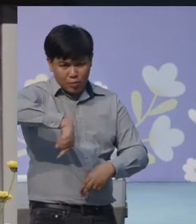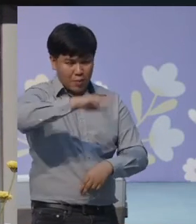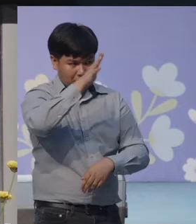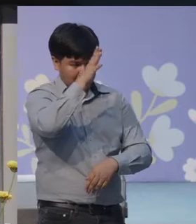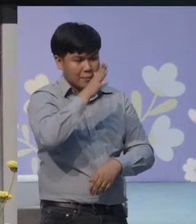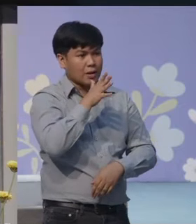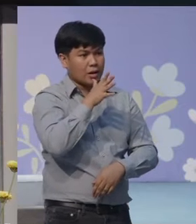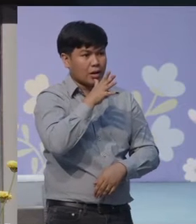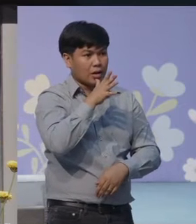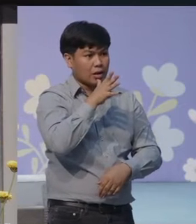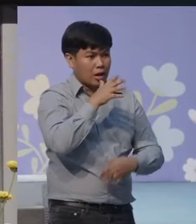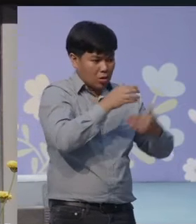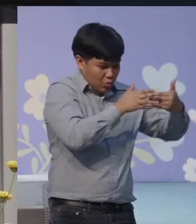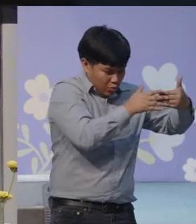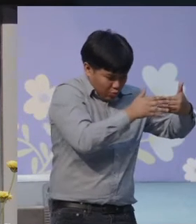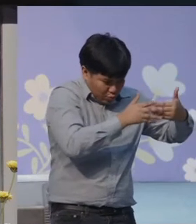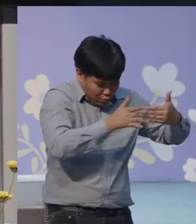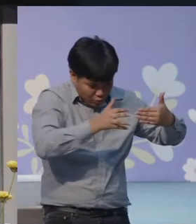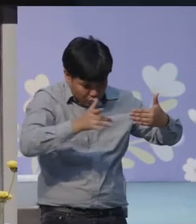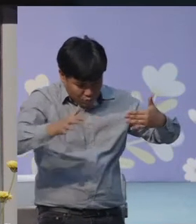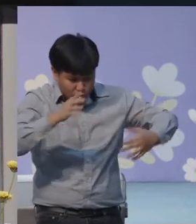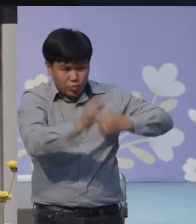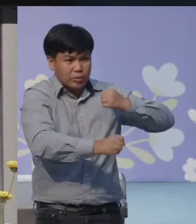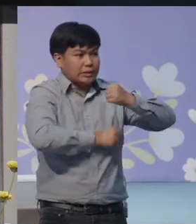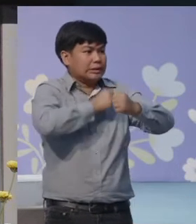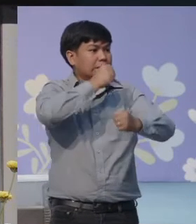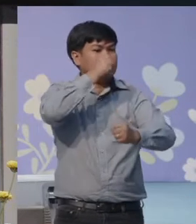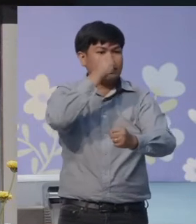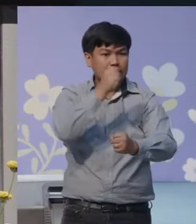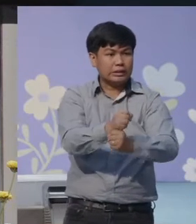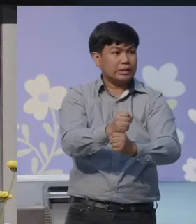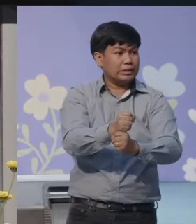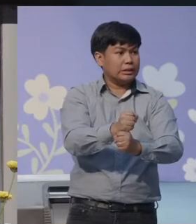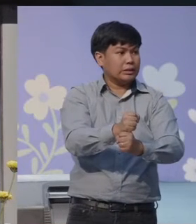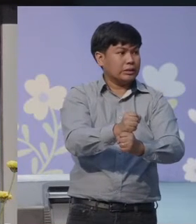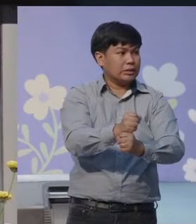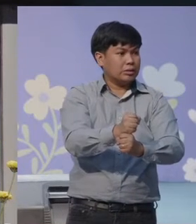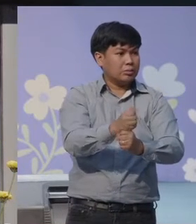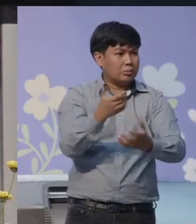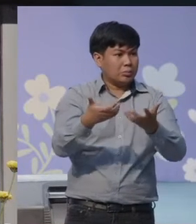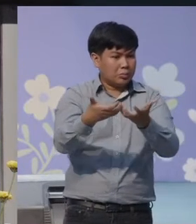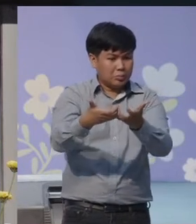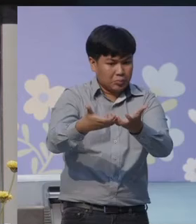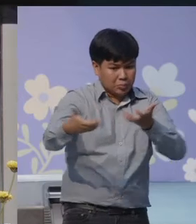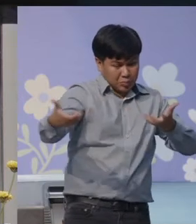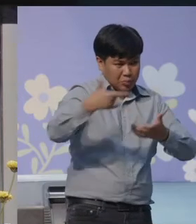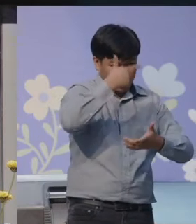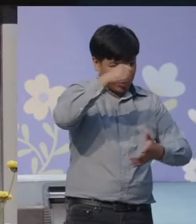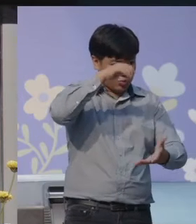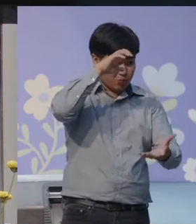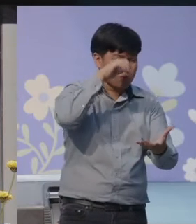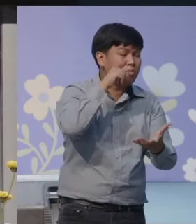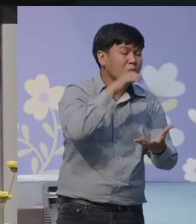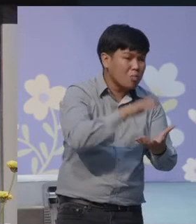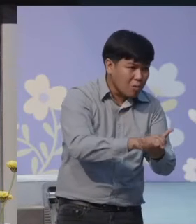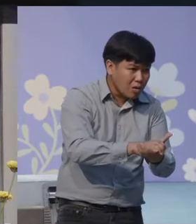Pag dumating na ang panahon na kailangan natin silang bitawan,